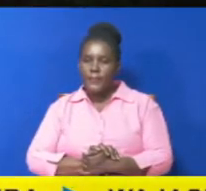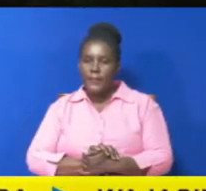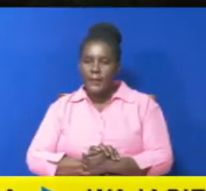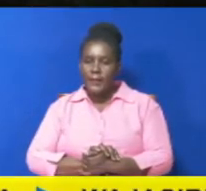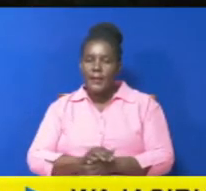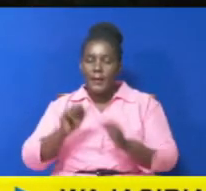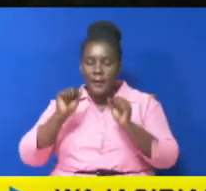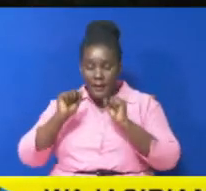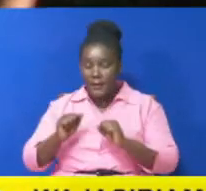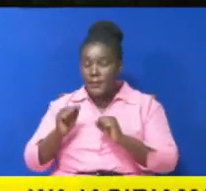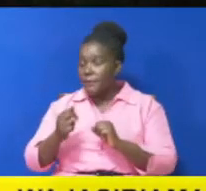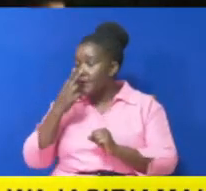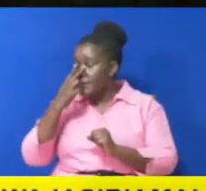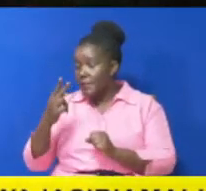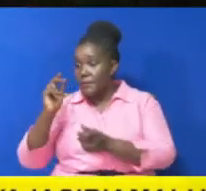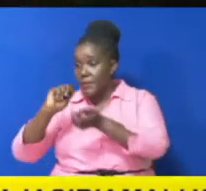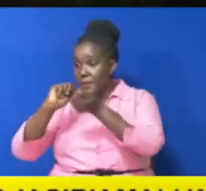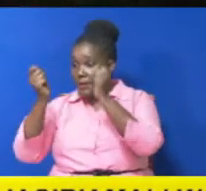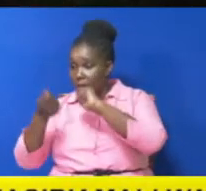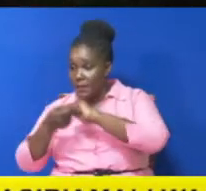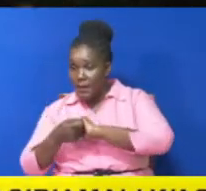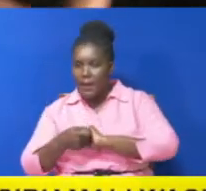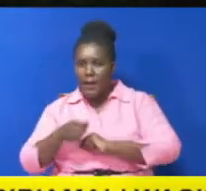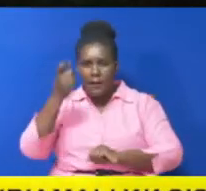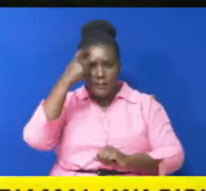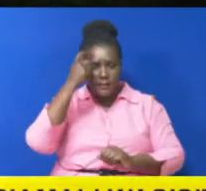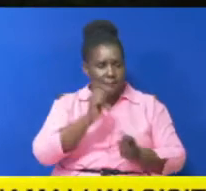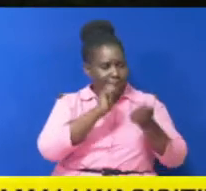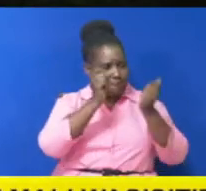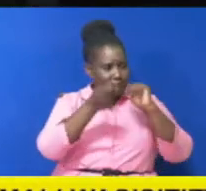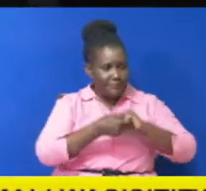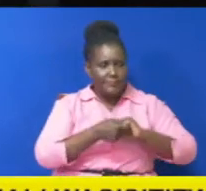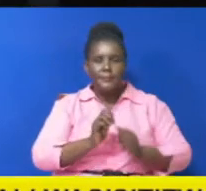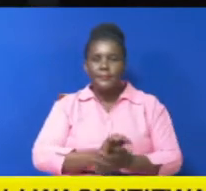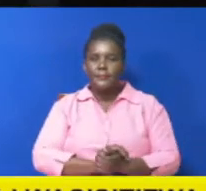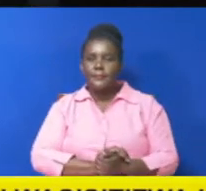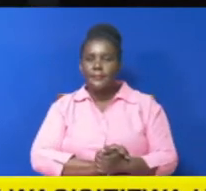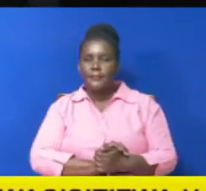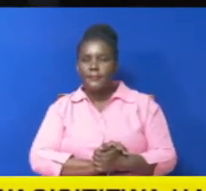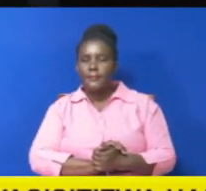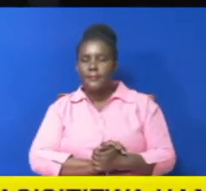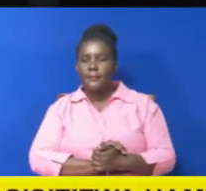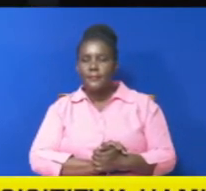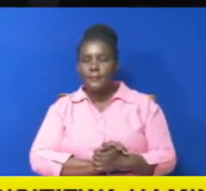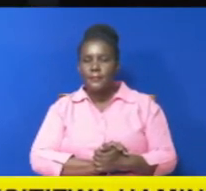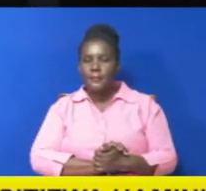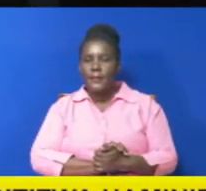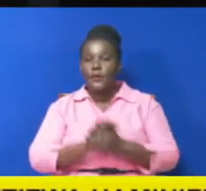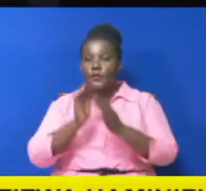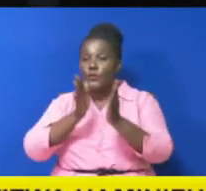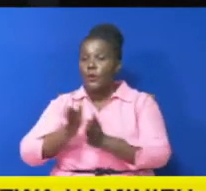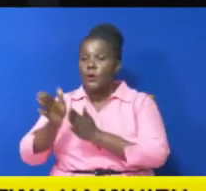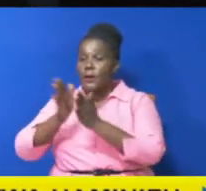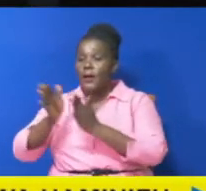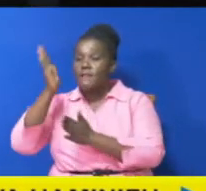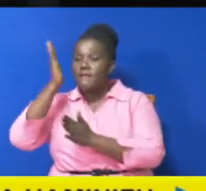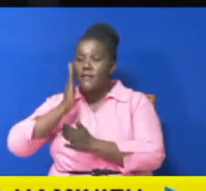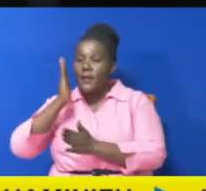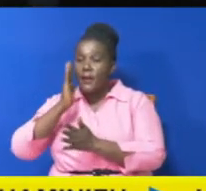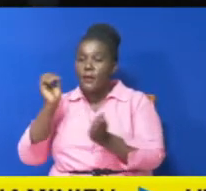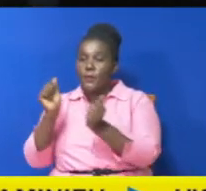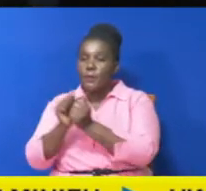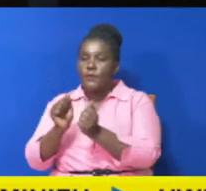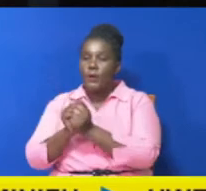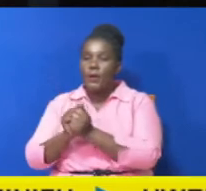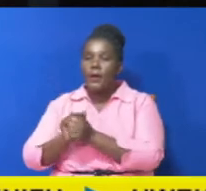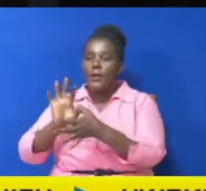zao zitachange, akili zao zitabadilika, maana watajua usahihi. Kuandaa kijana kwenye eneo la mahusiano ni muhimu sana, kumfanya